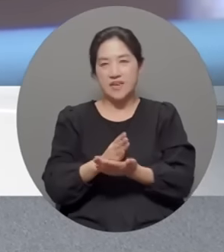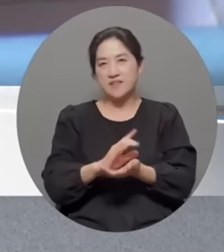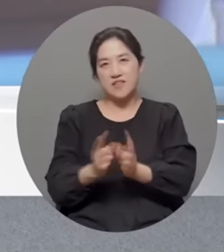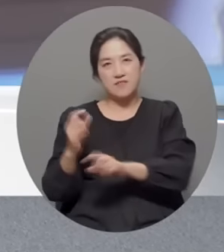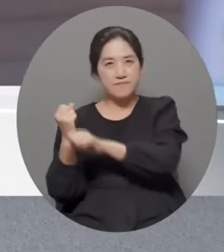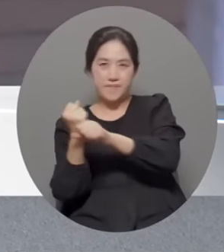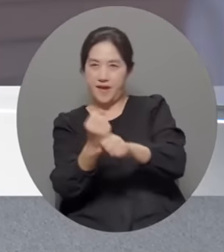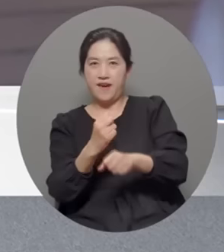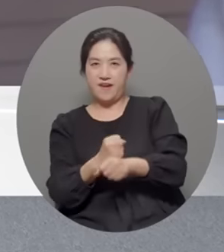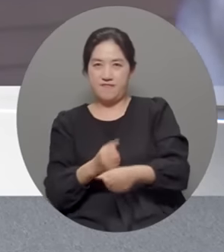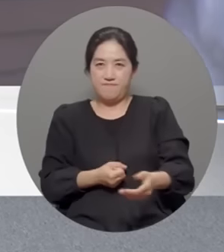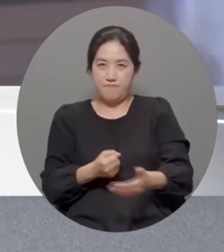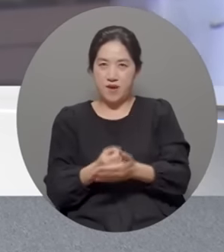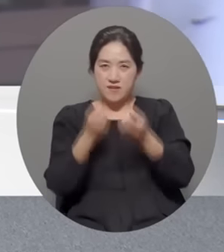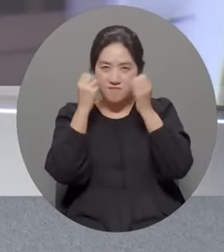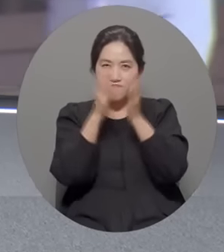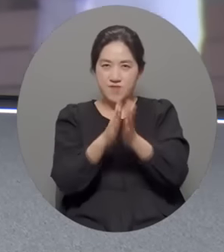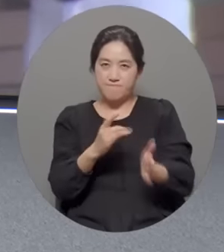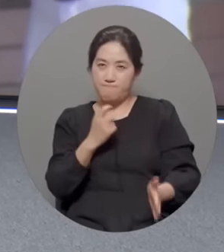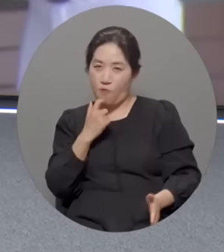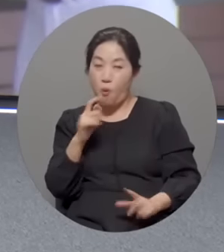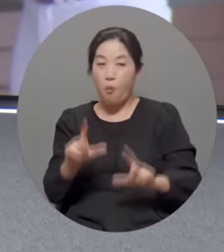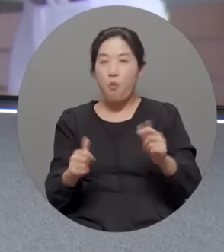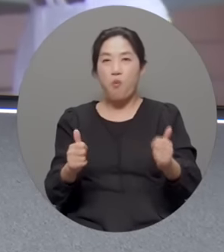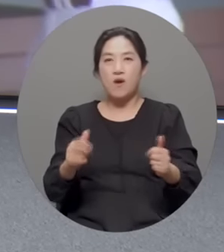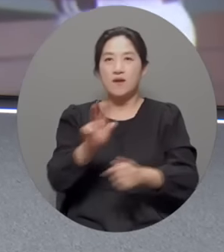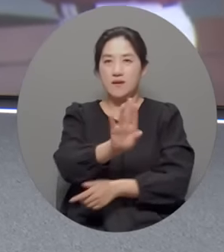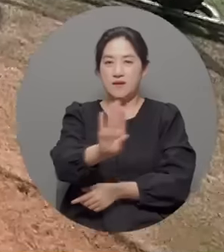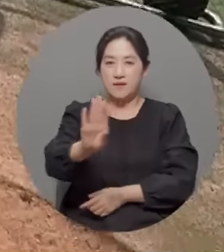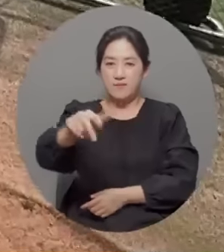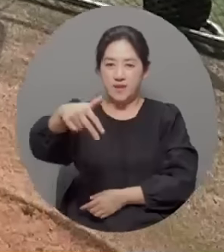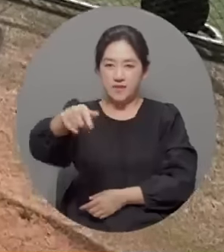대한 의지가 대단합니다. 박재영 기자입니다.